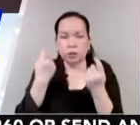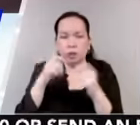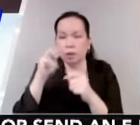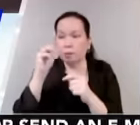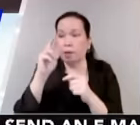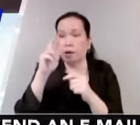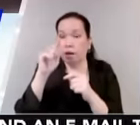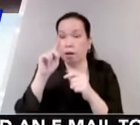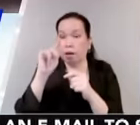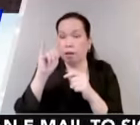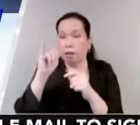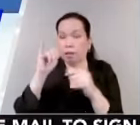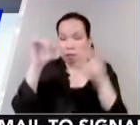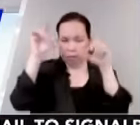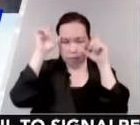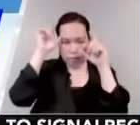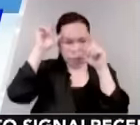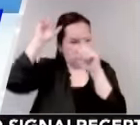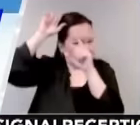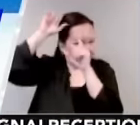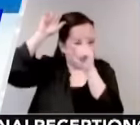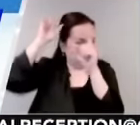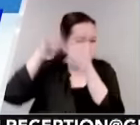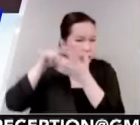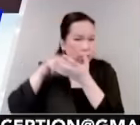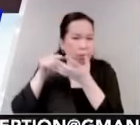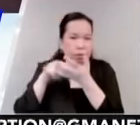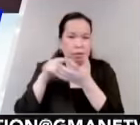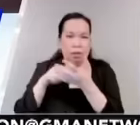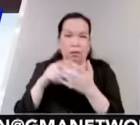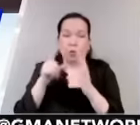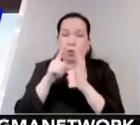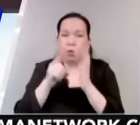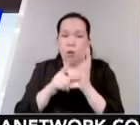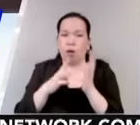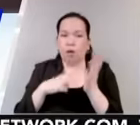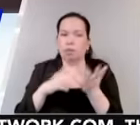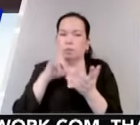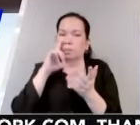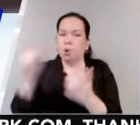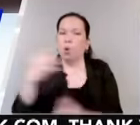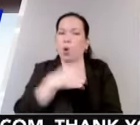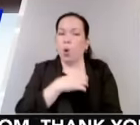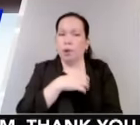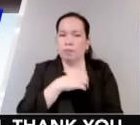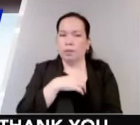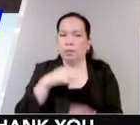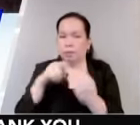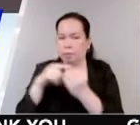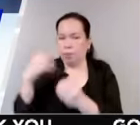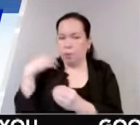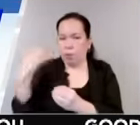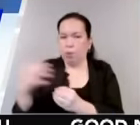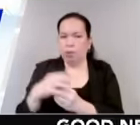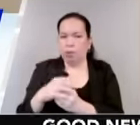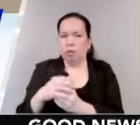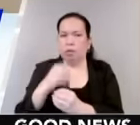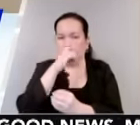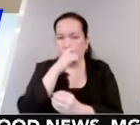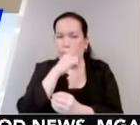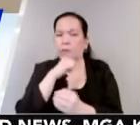ng biktima, naghain na raw ng reklamo ang pulisya laban sa nasabing coach. Kinumpirma ito ng Bukawi